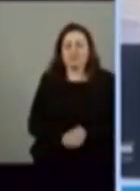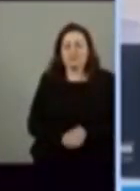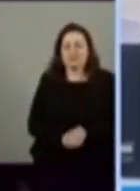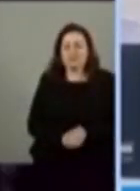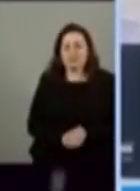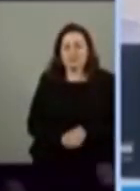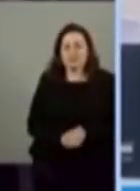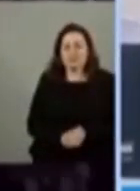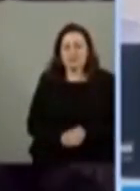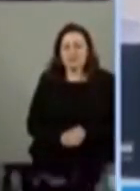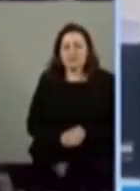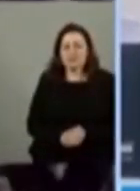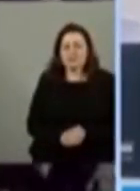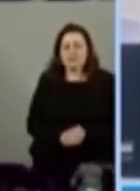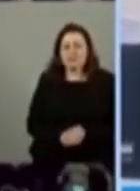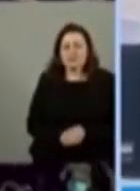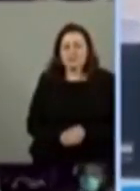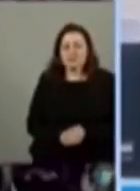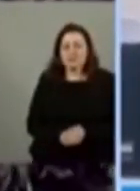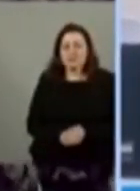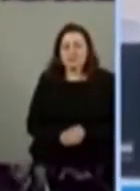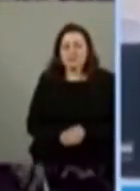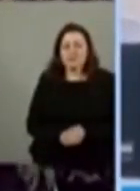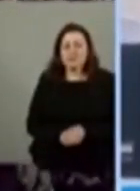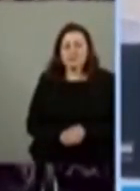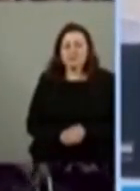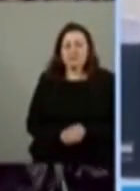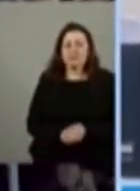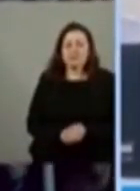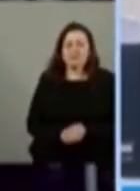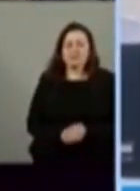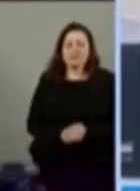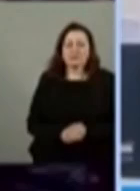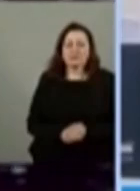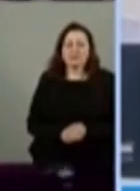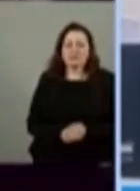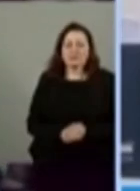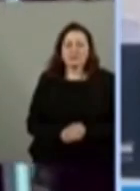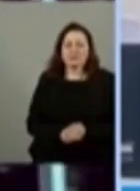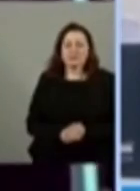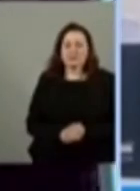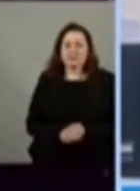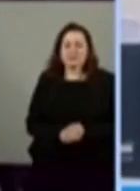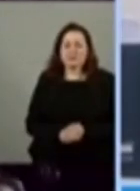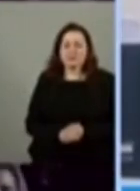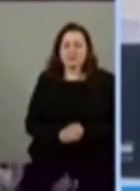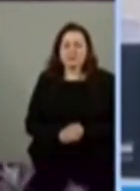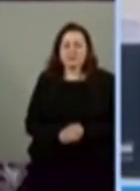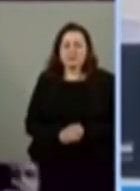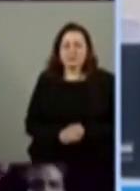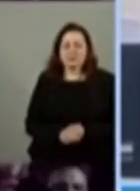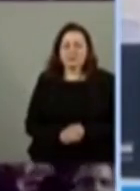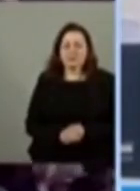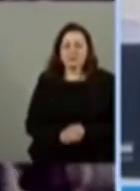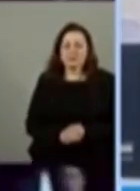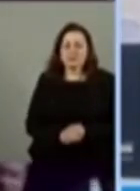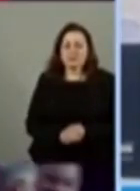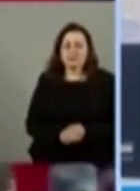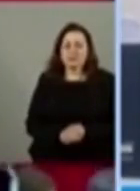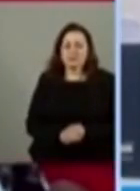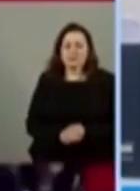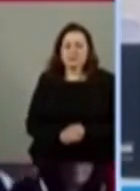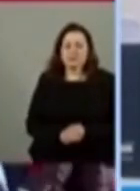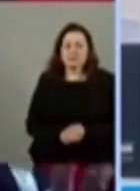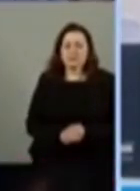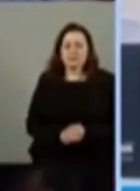την ΑΤΗ. Ήθελα να μου πεις εσύ τι να κρατήσεις. Δεν είναι αριστερός ο κ. Κασελάκης? Όχι, περίμενε Νίκο. Υπάρχει έτσι μια πάρα πολύ μεγάλη συζήτηση η